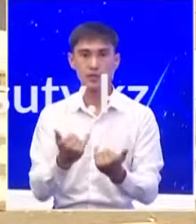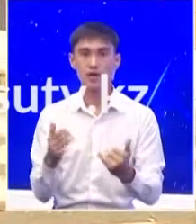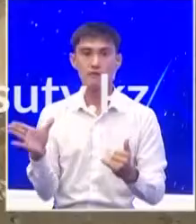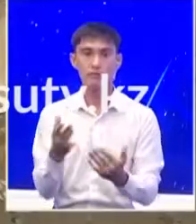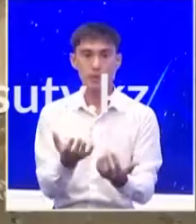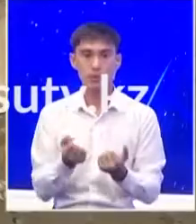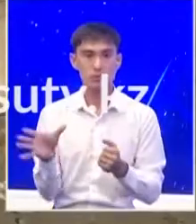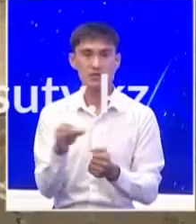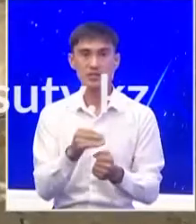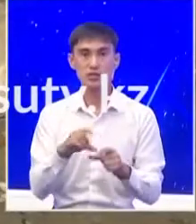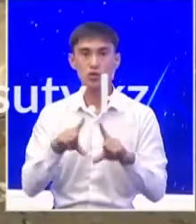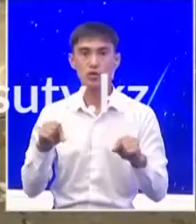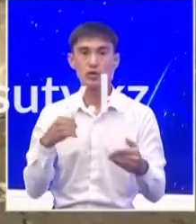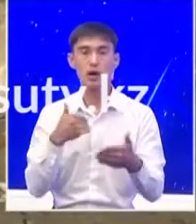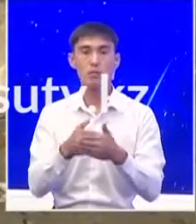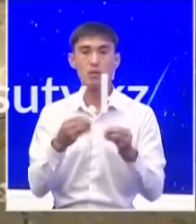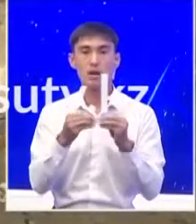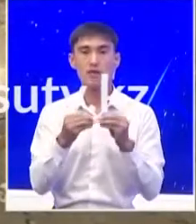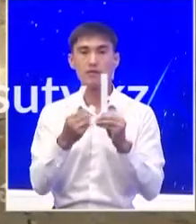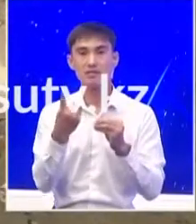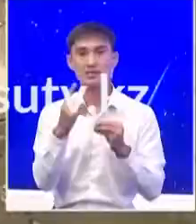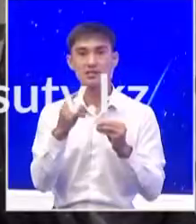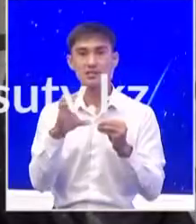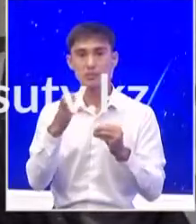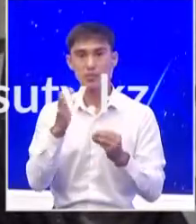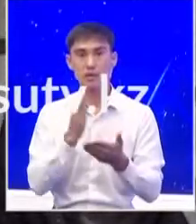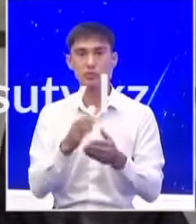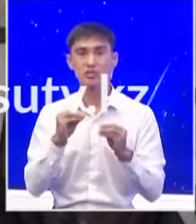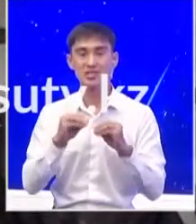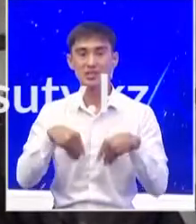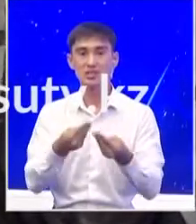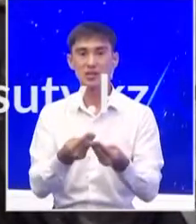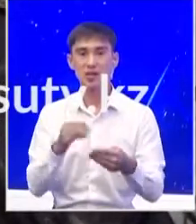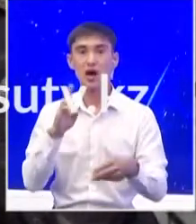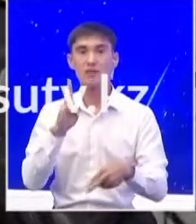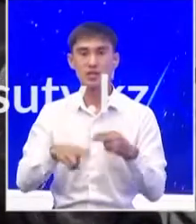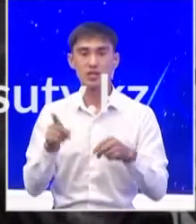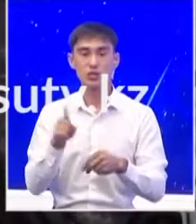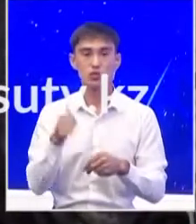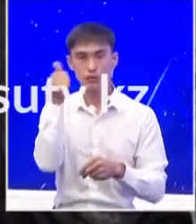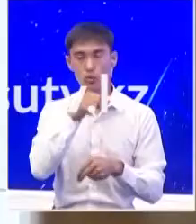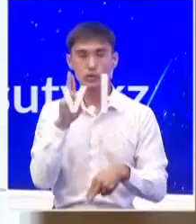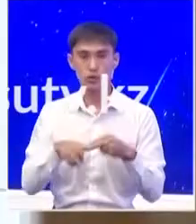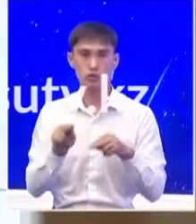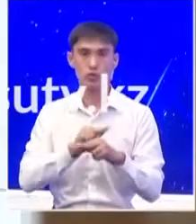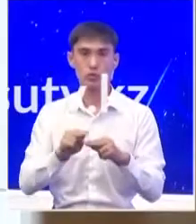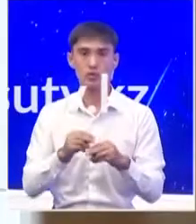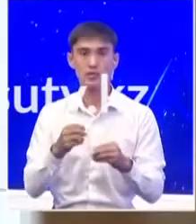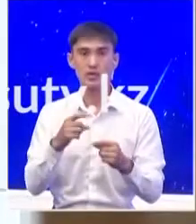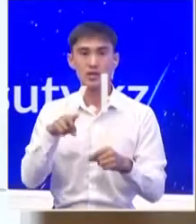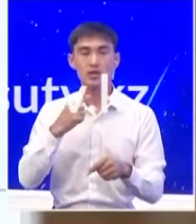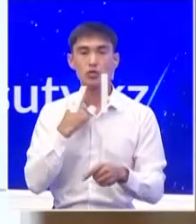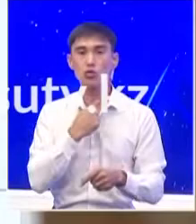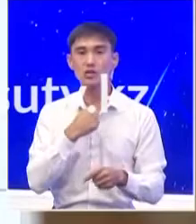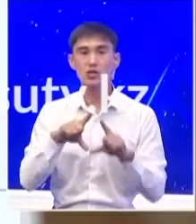все. До 1 сентября будут сданы 10, остальные 9 планируют закончить до конца текущего года. В их числе Талдыкурганская школа номер 1 имени